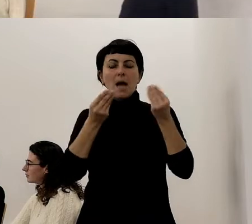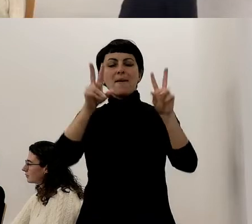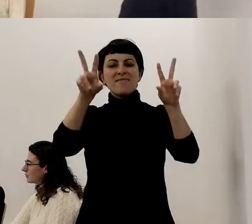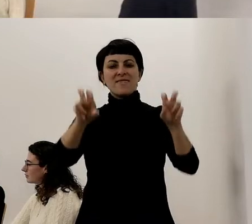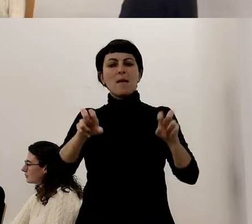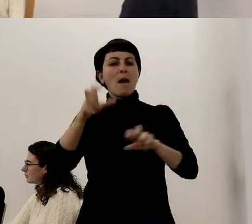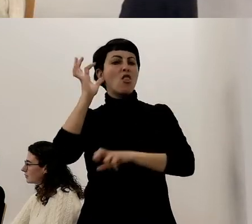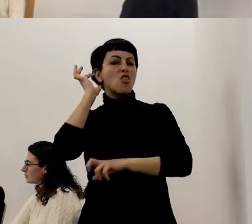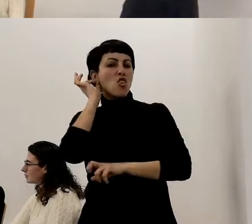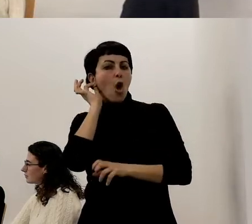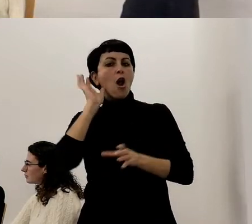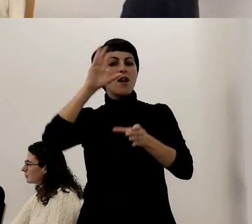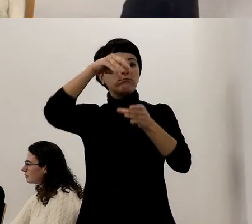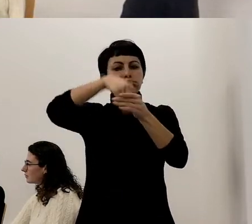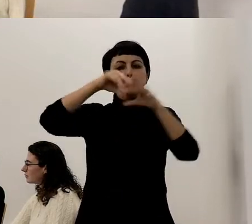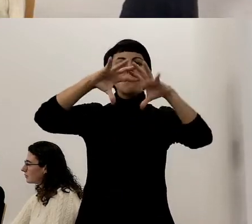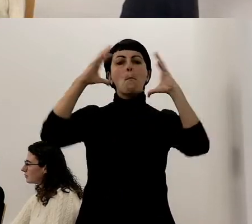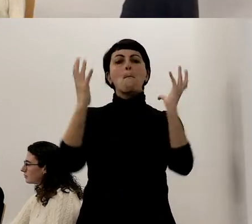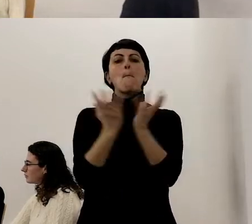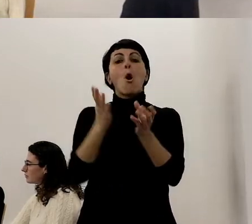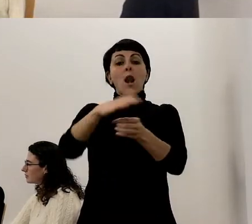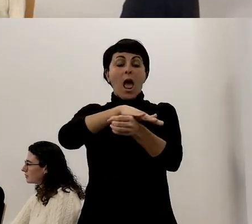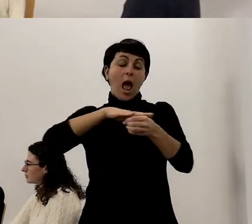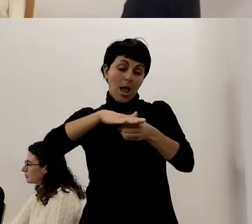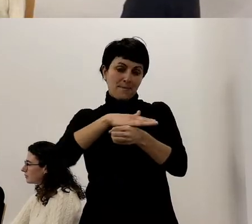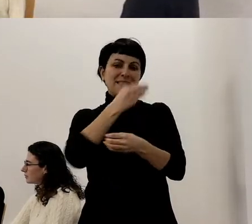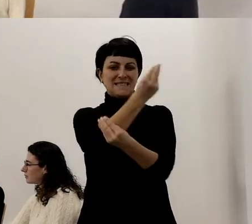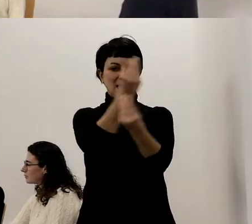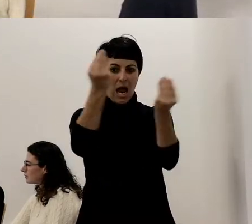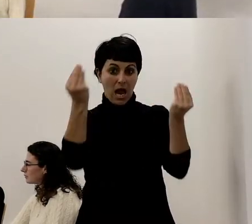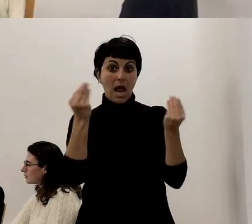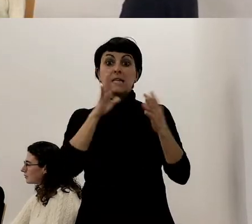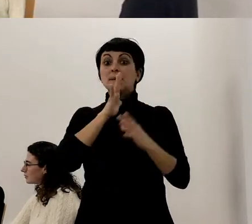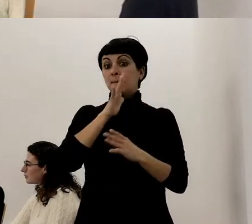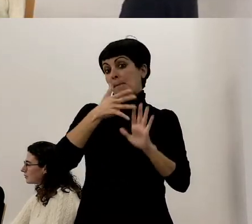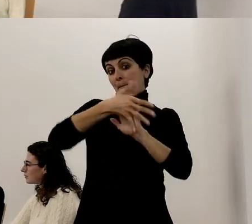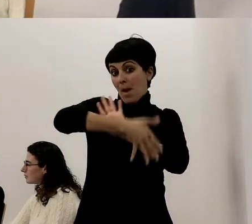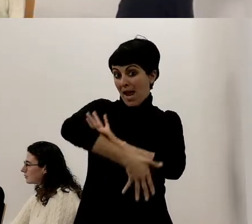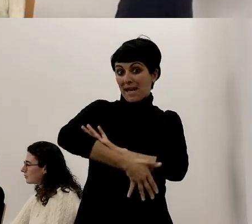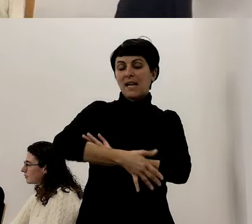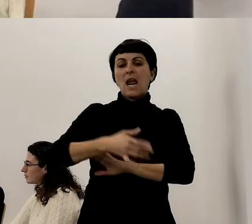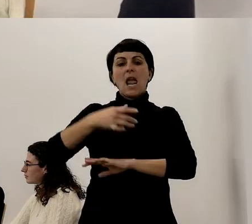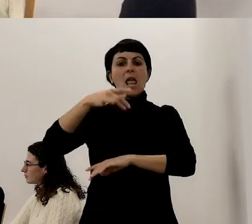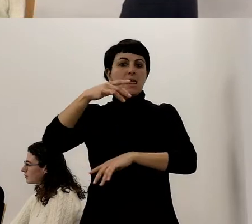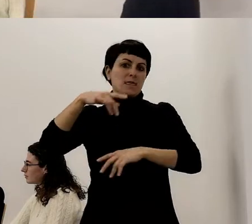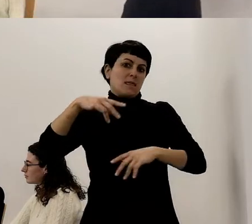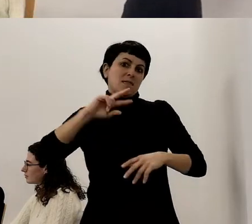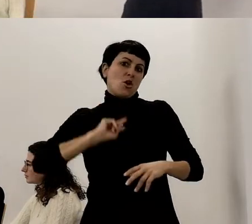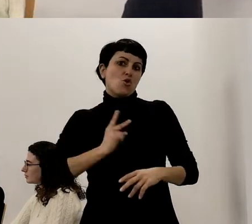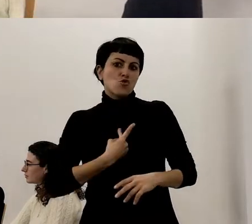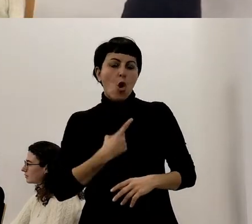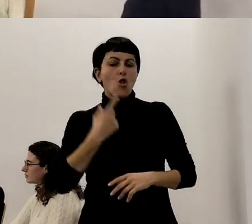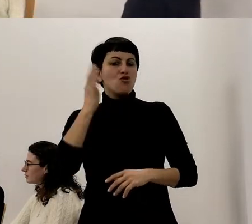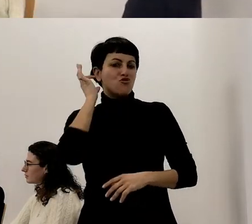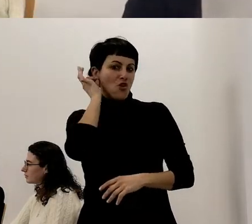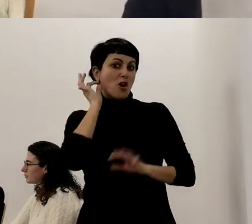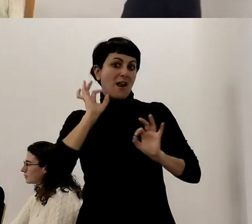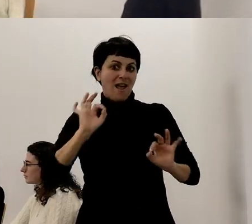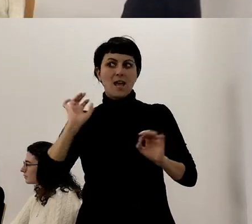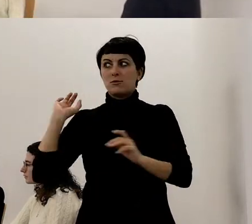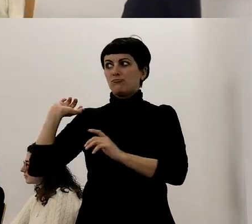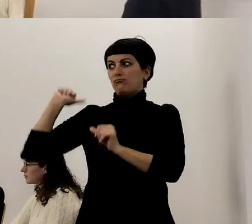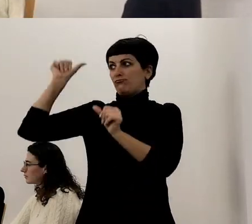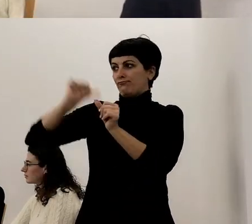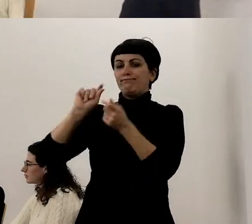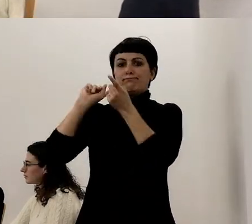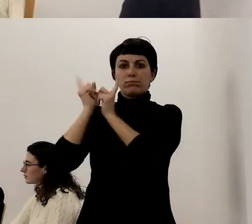perquè en diversos àmbits de la societat s'ha tractat últimament el paper de les dones i com aquest paper ha anat canviant i com s'espera